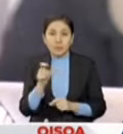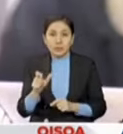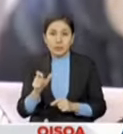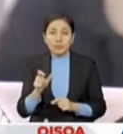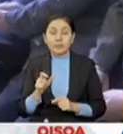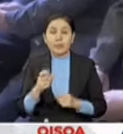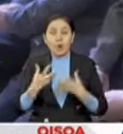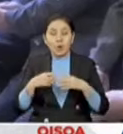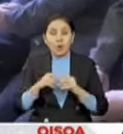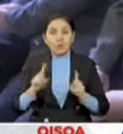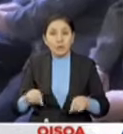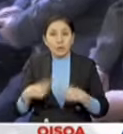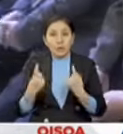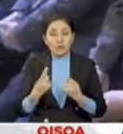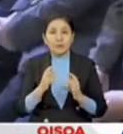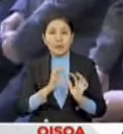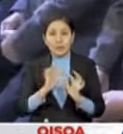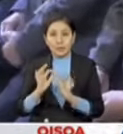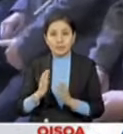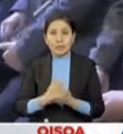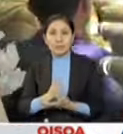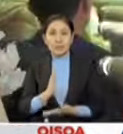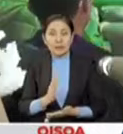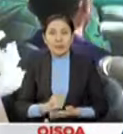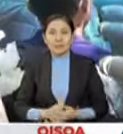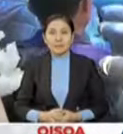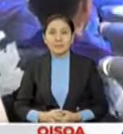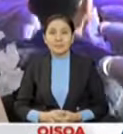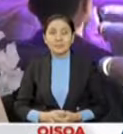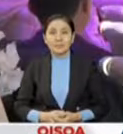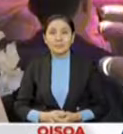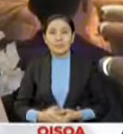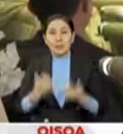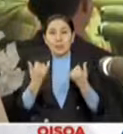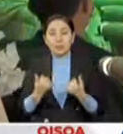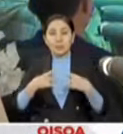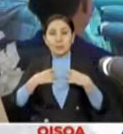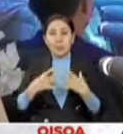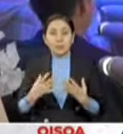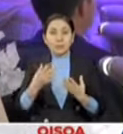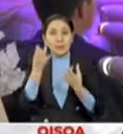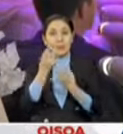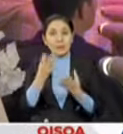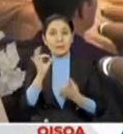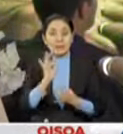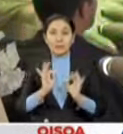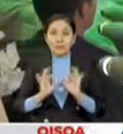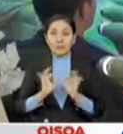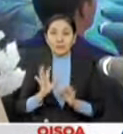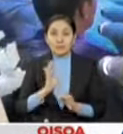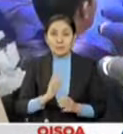qatlamlarining oilaviy farovonligini ta'minlashga xizmat qilmoqda. Mana bugungi tadbirda ma'naviyat haqida gap ketdi.